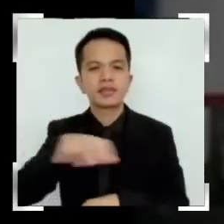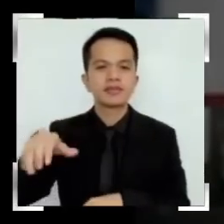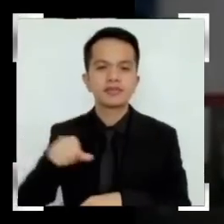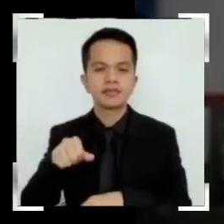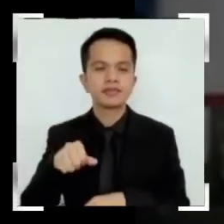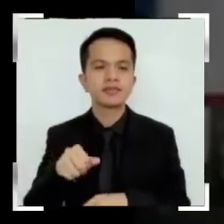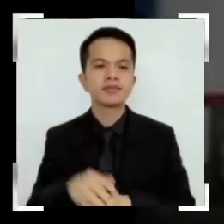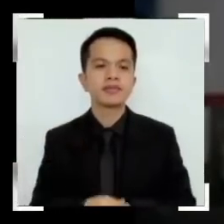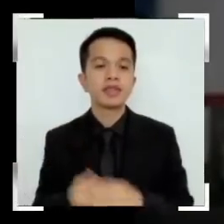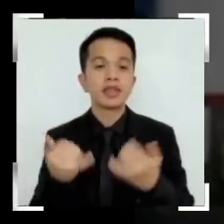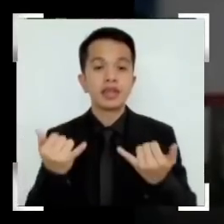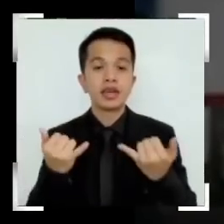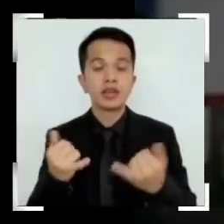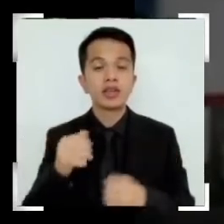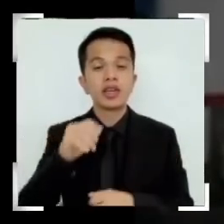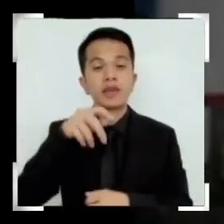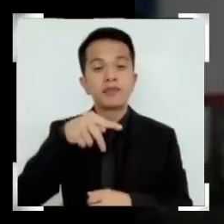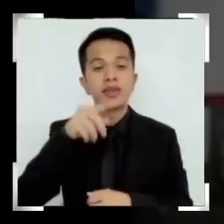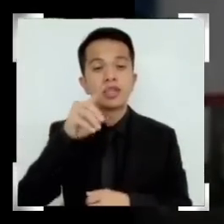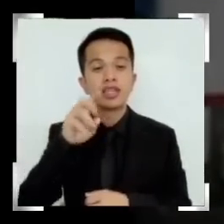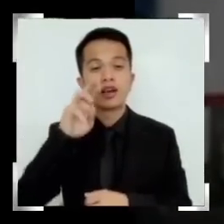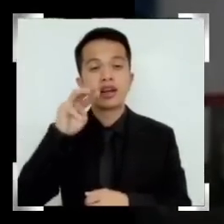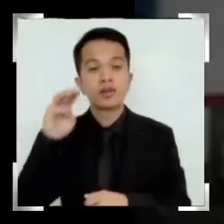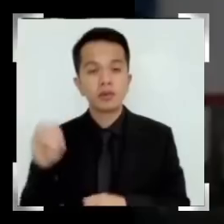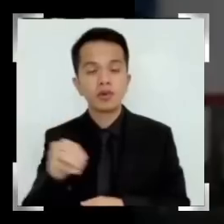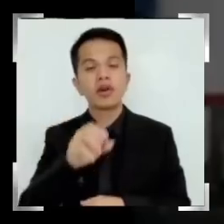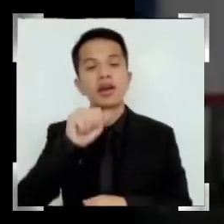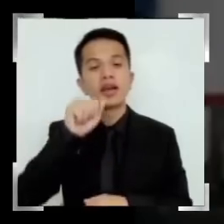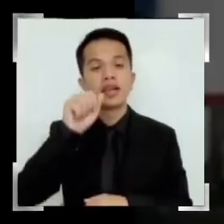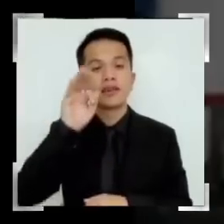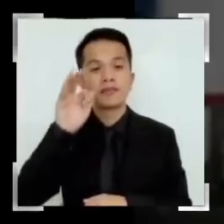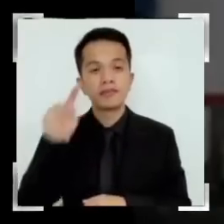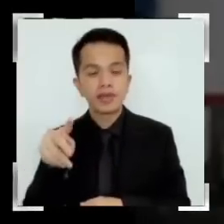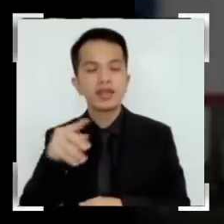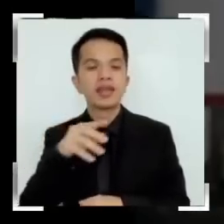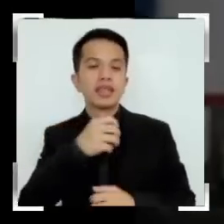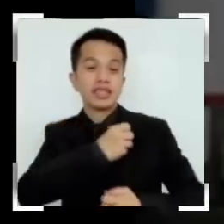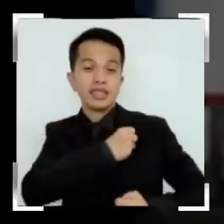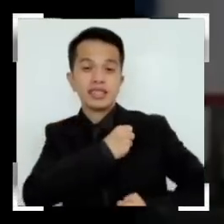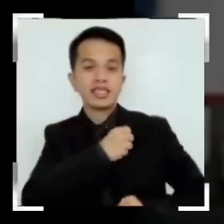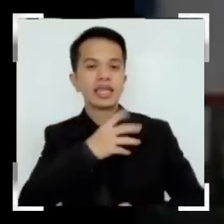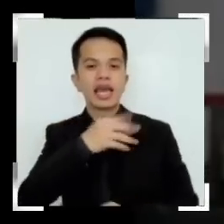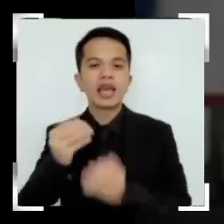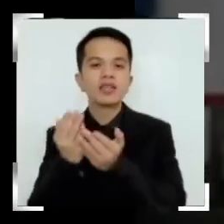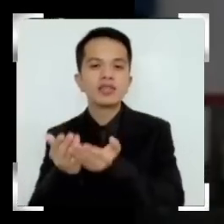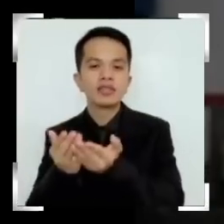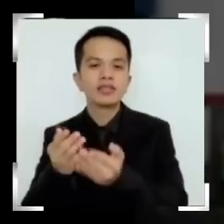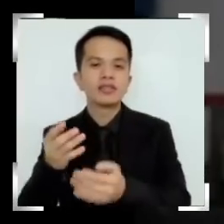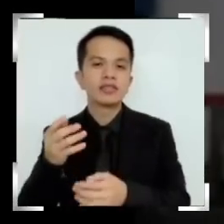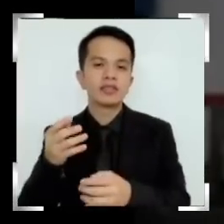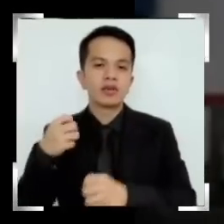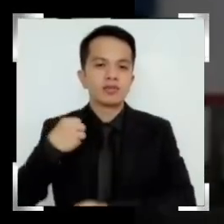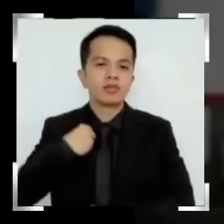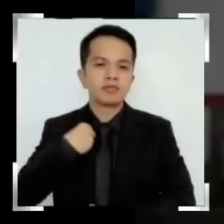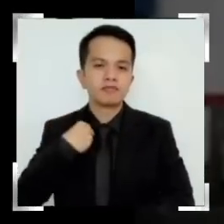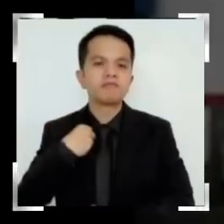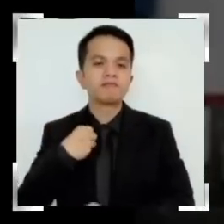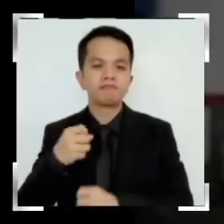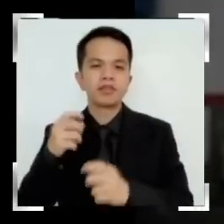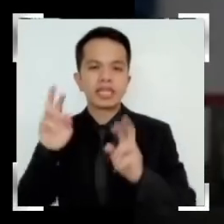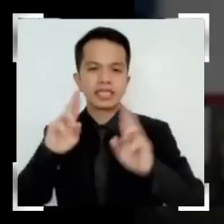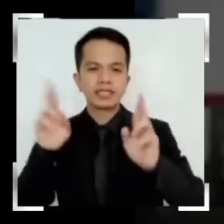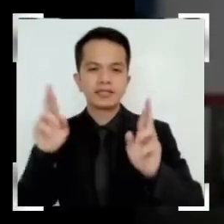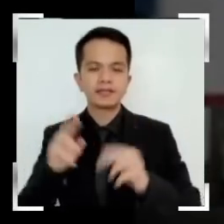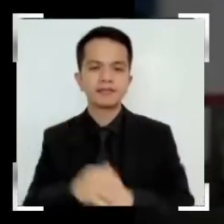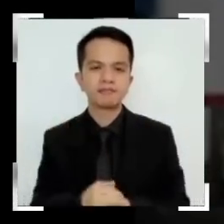ang PDRRMO, PNP, AFP, ganun din ang Philippine Coast Guard. Yan muna ang latest sa probinsya ng Cagayan. Balik sa